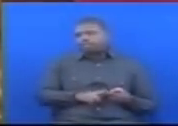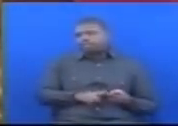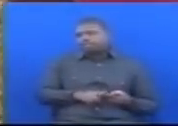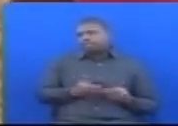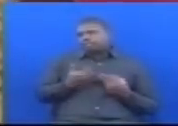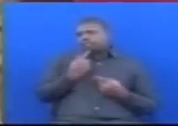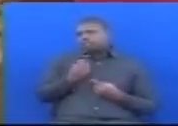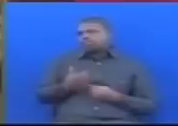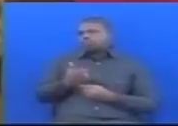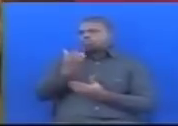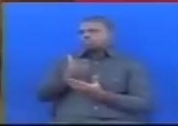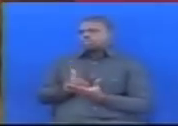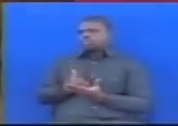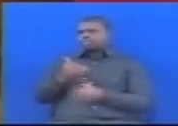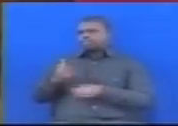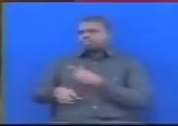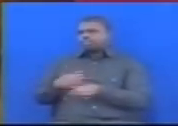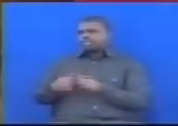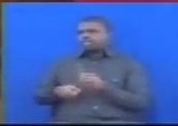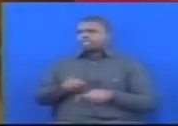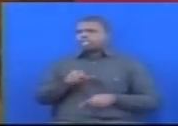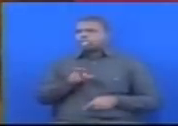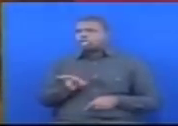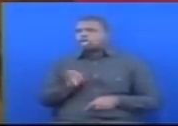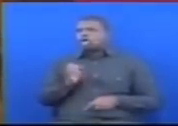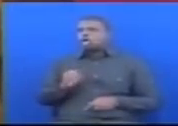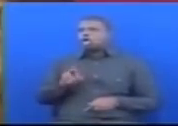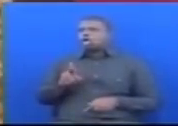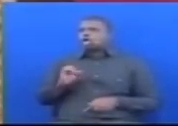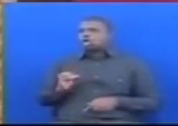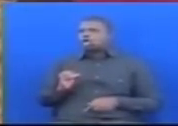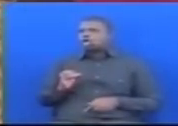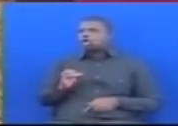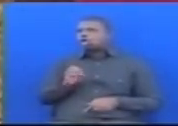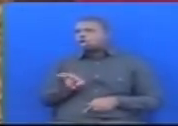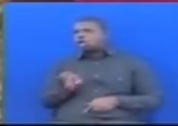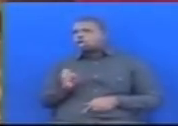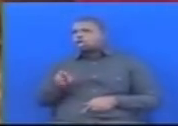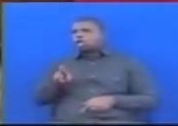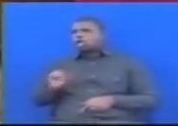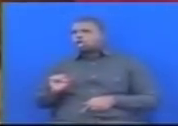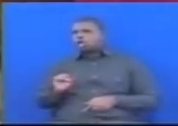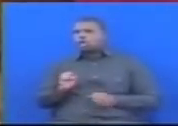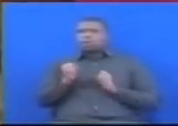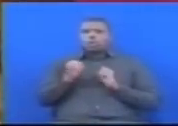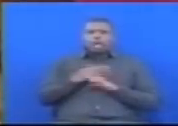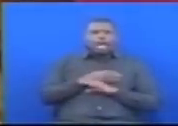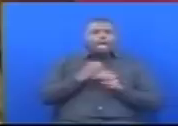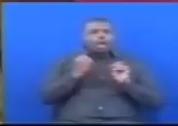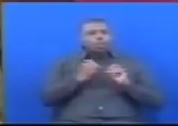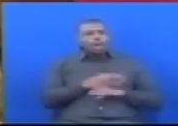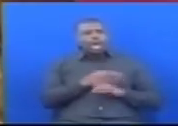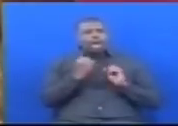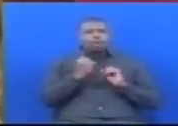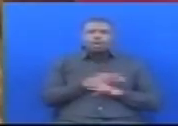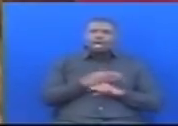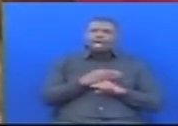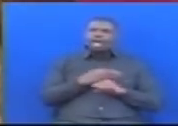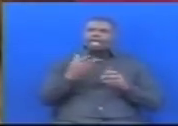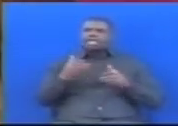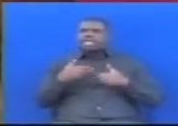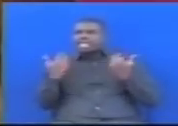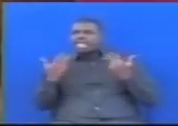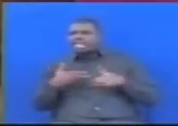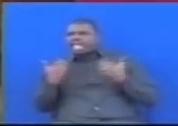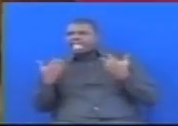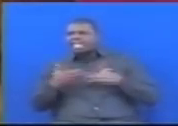kwa kuwa mradi wa Horohoro umepigiwa kelele sana kwa muda mrefu na sasa unaenda